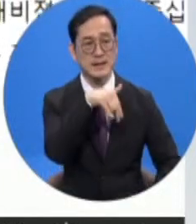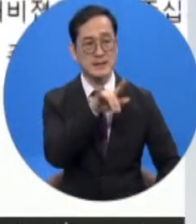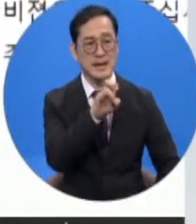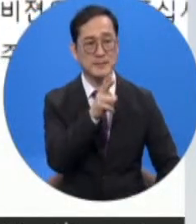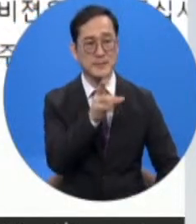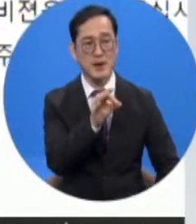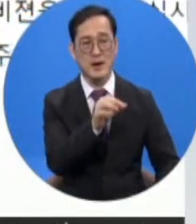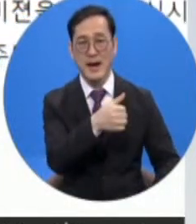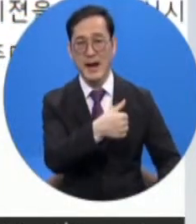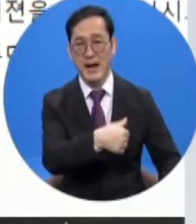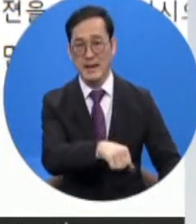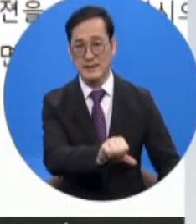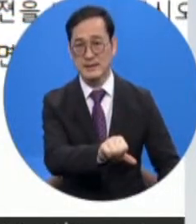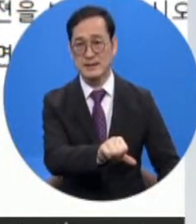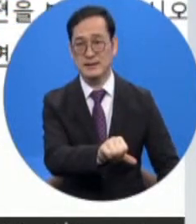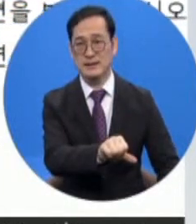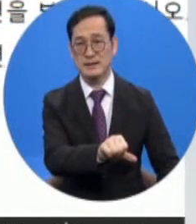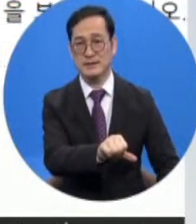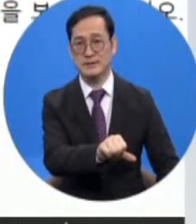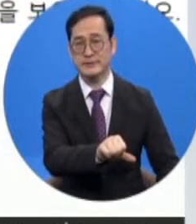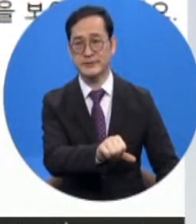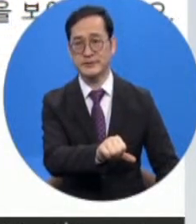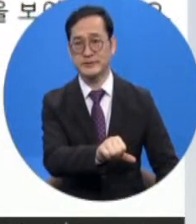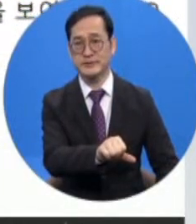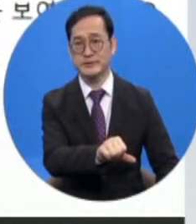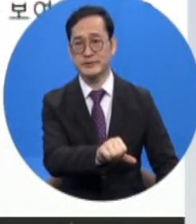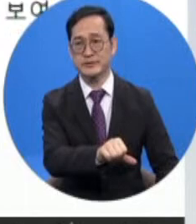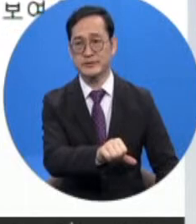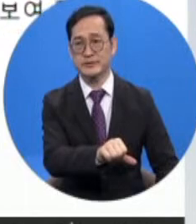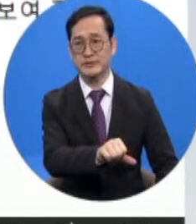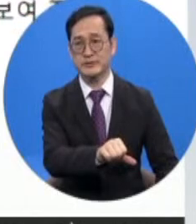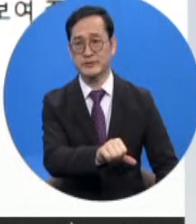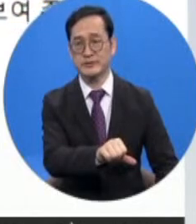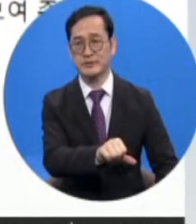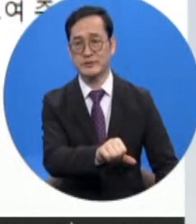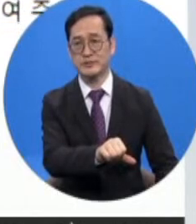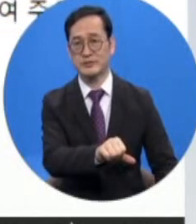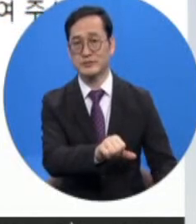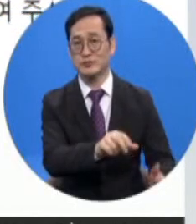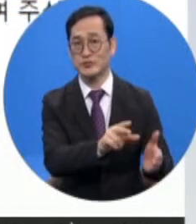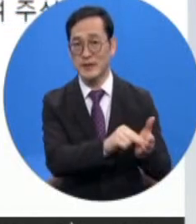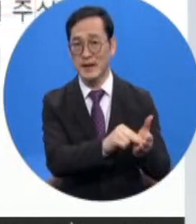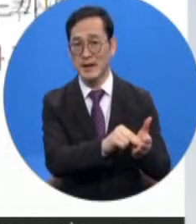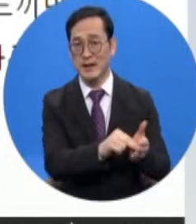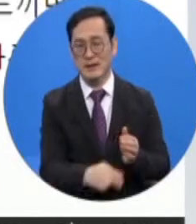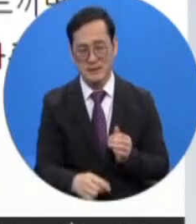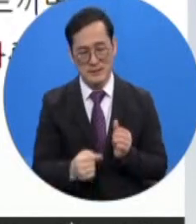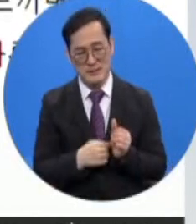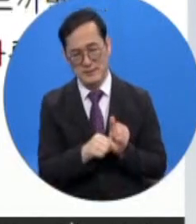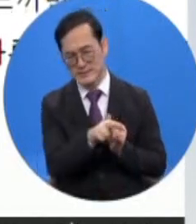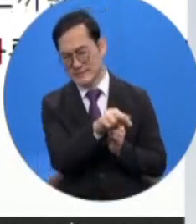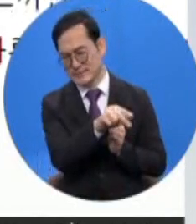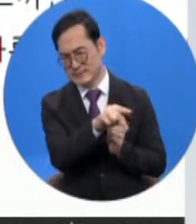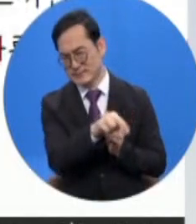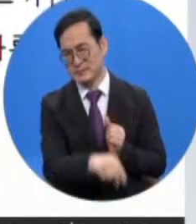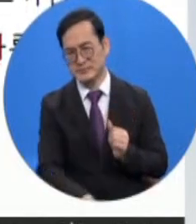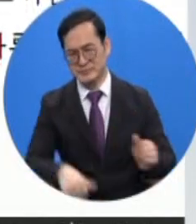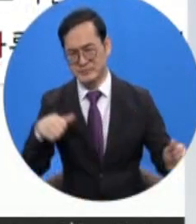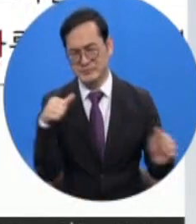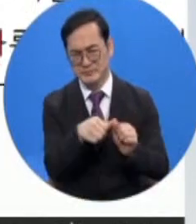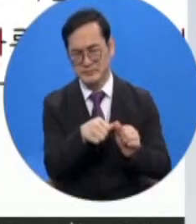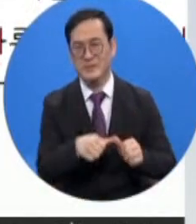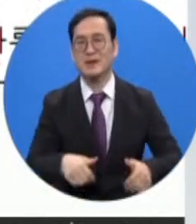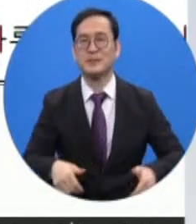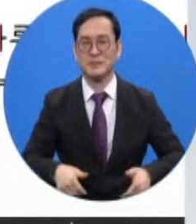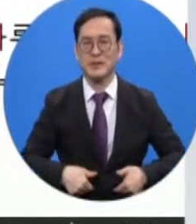관련된 아들의 문제까지 점점 증폭되고 있는 상황이라 여기에 대해서도 이 도덕성의 문제를 강력하게 제기하면서 아마 정권 교체를